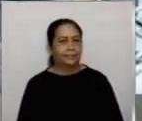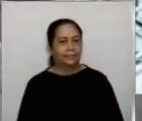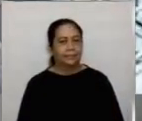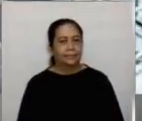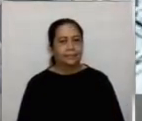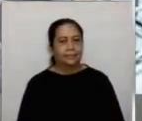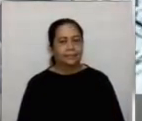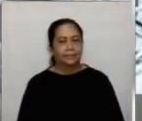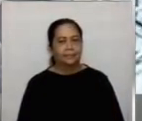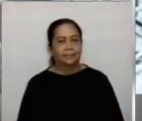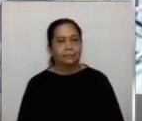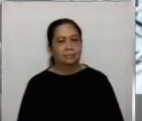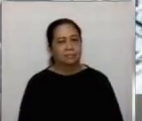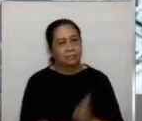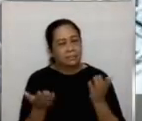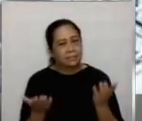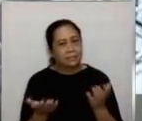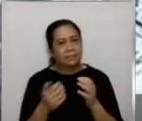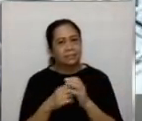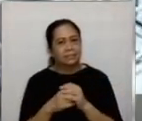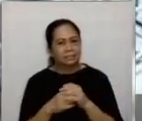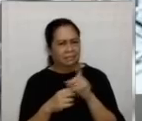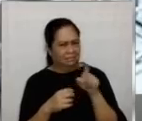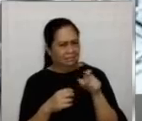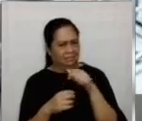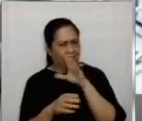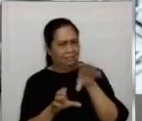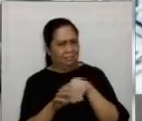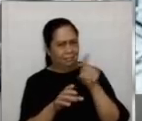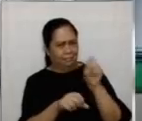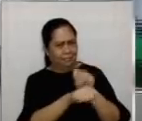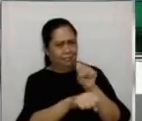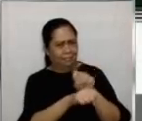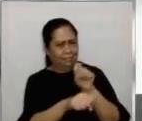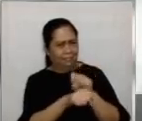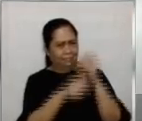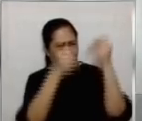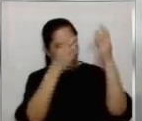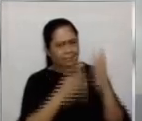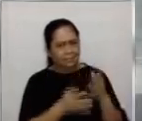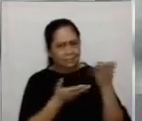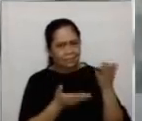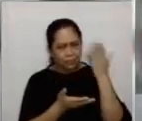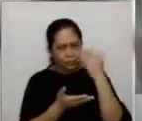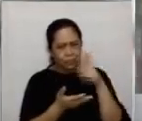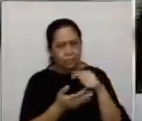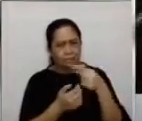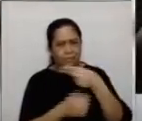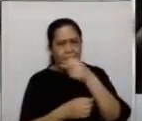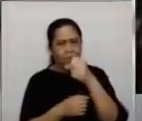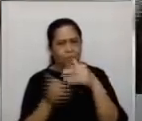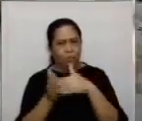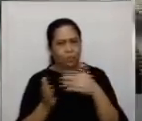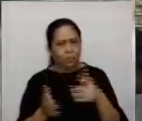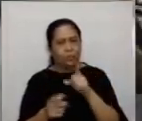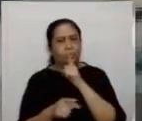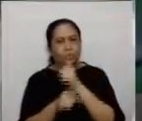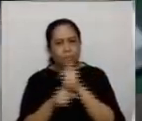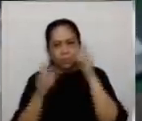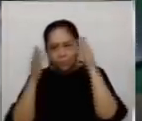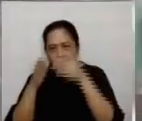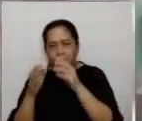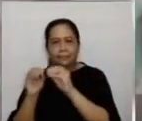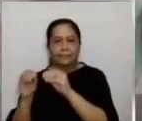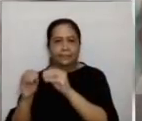Kung tutuusin, di na ito saklaw ng kanyang trabaho bilang guro dahil mga high school student talaga ang kanyang